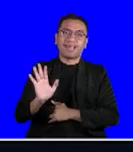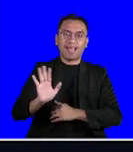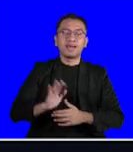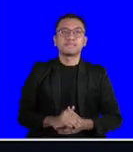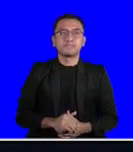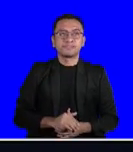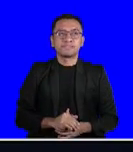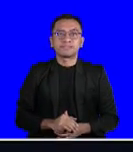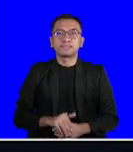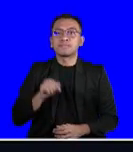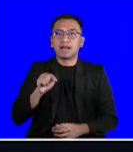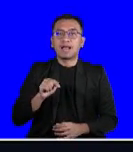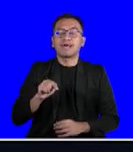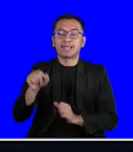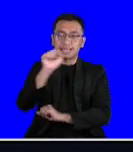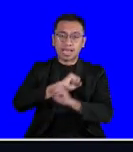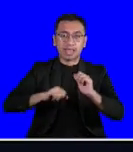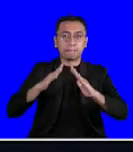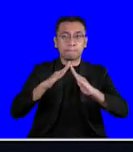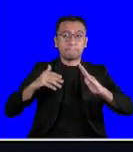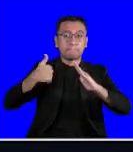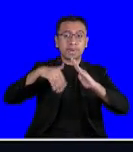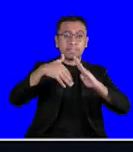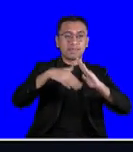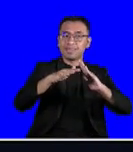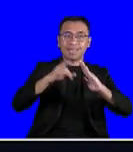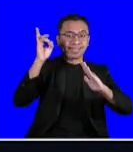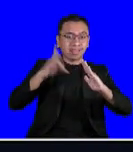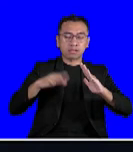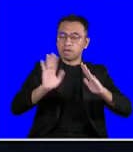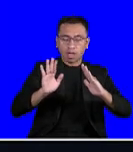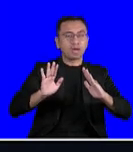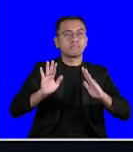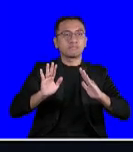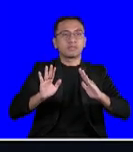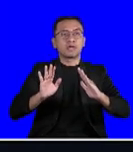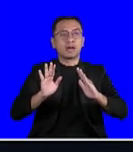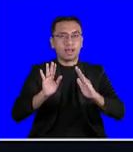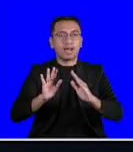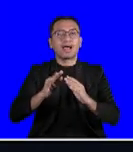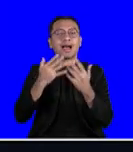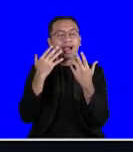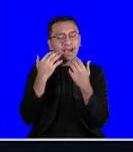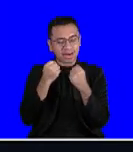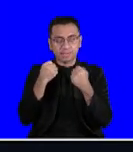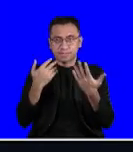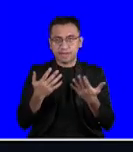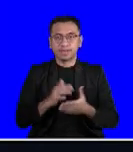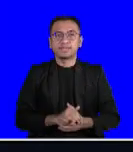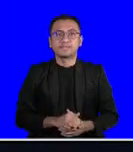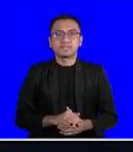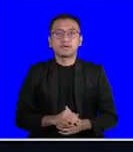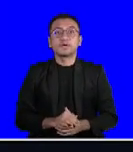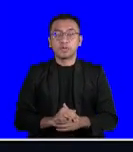pelonggaran aktivitas di luar rumah ini, maka diharapkan akan menimbulkan dorongan